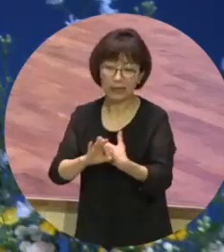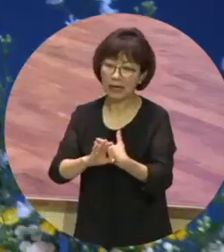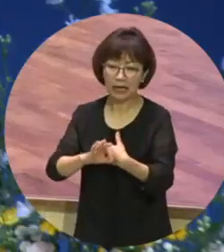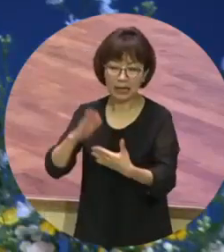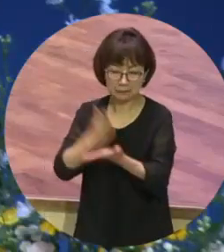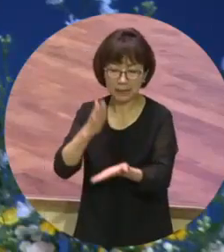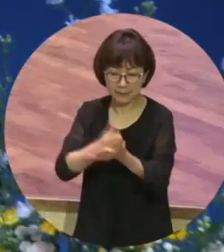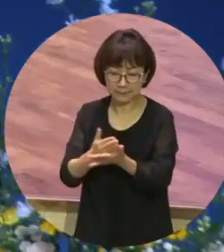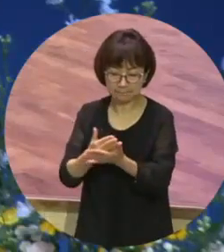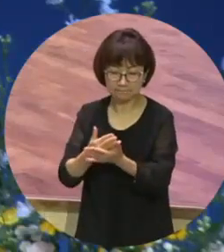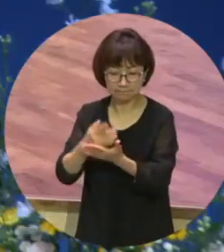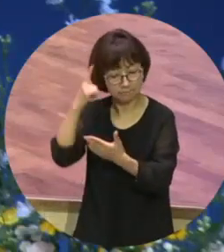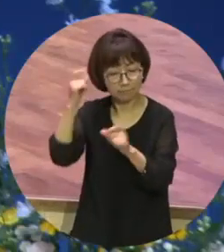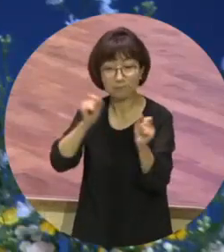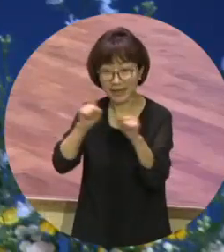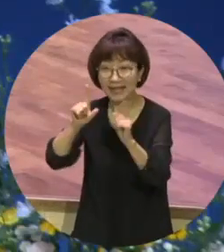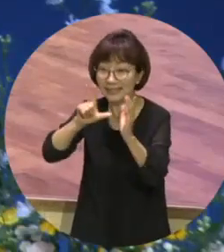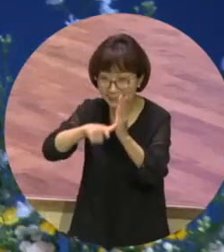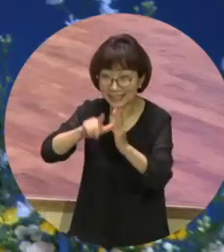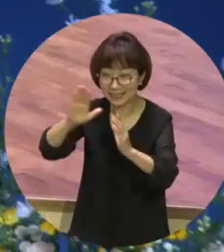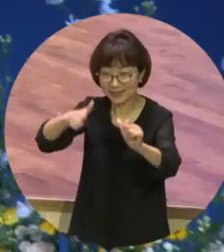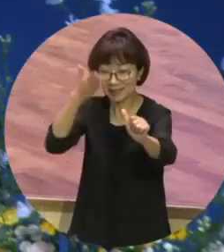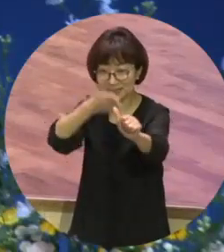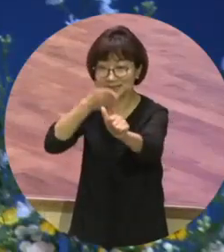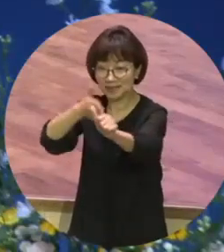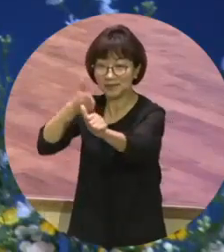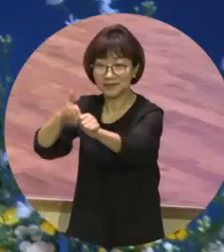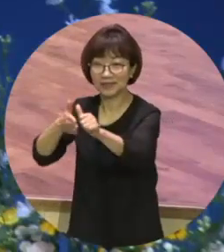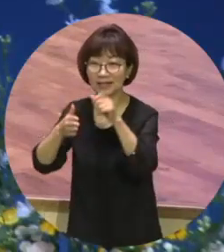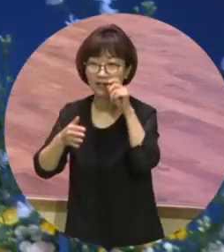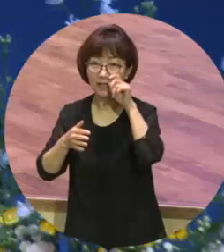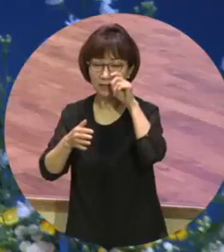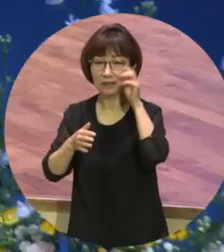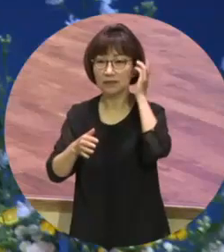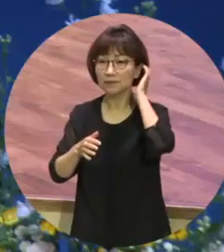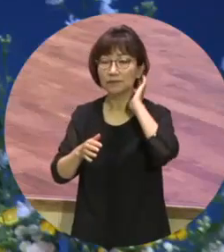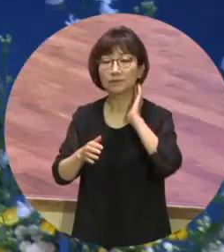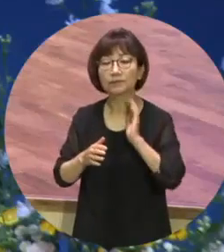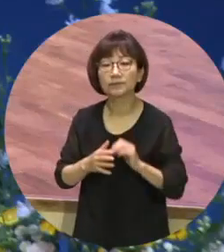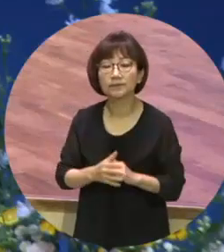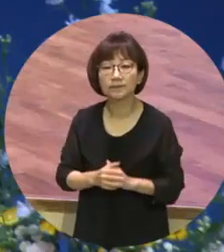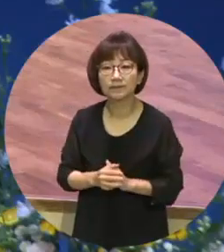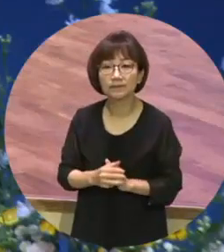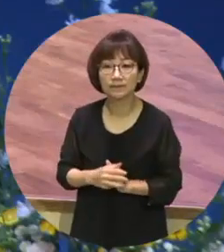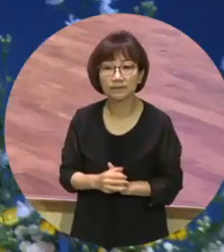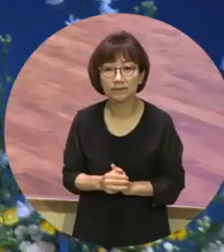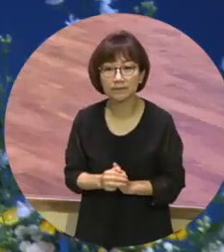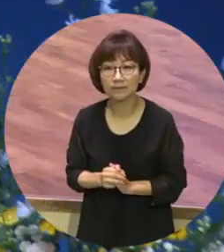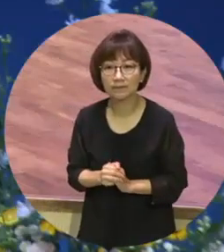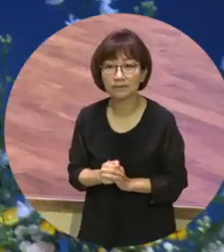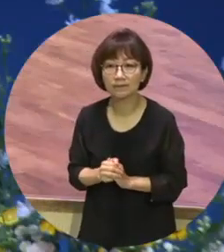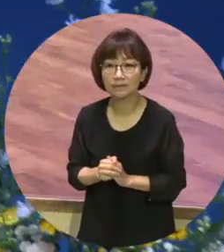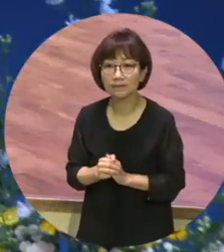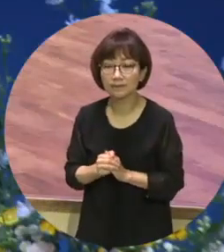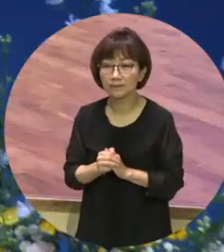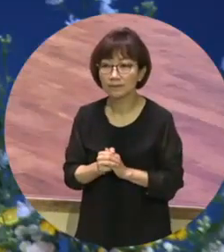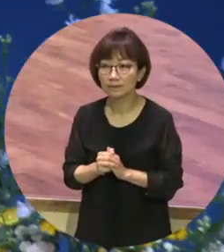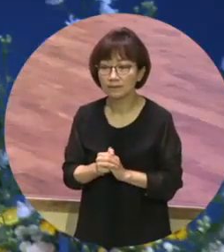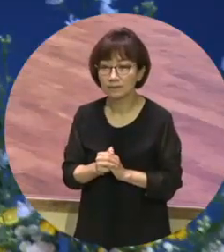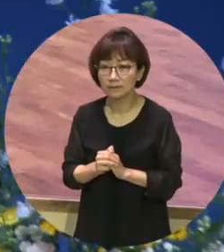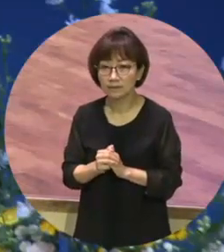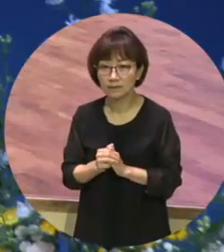점검하는 시간 되기 바랍니다. 우리 영계 전 성도는 이번 맥주 주일 이제를